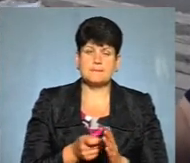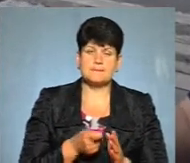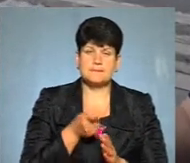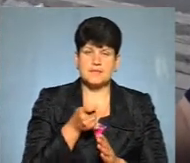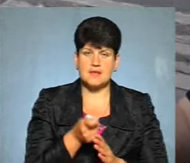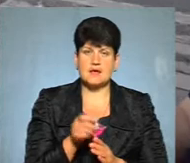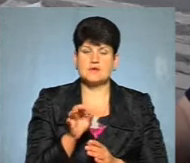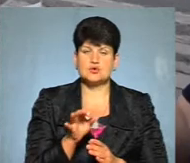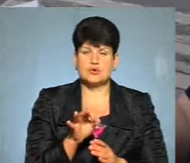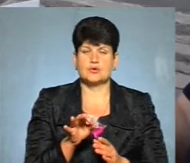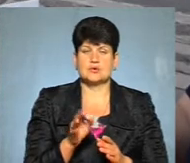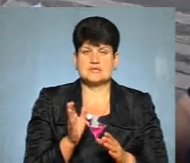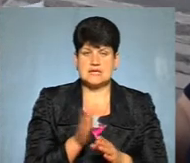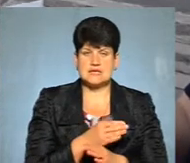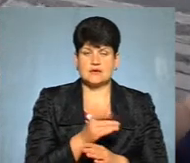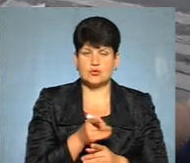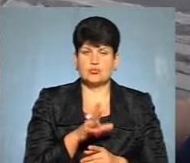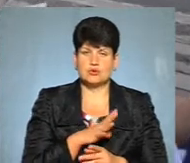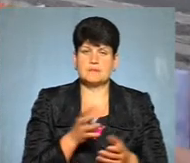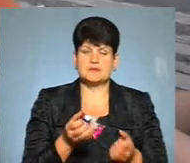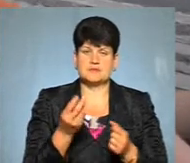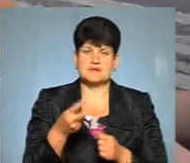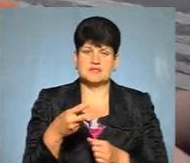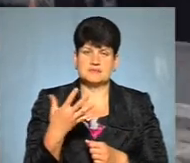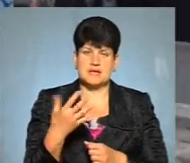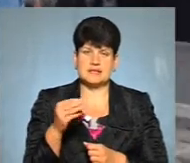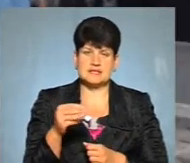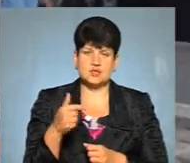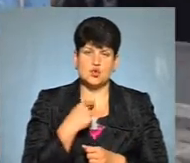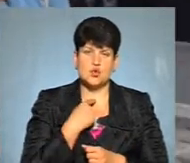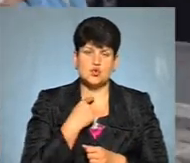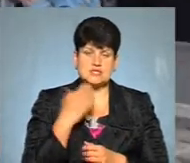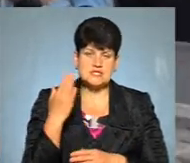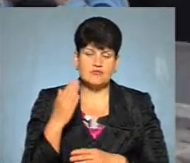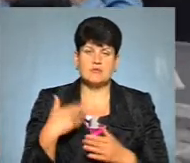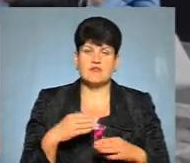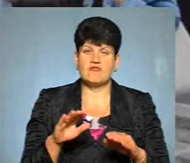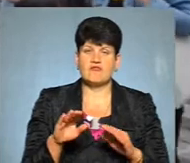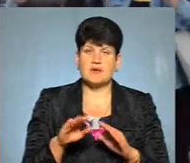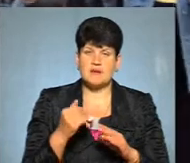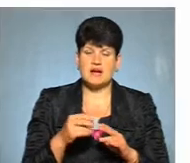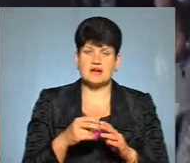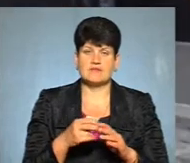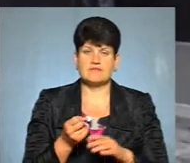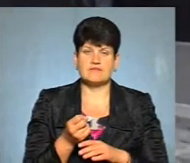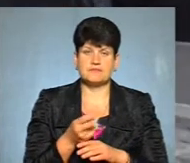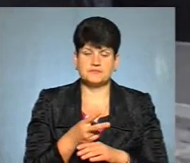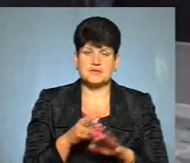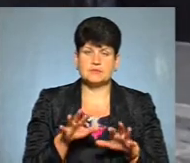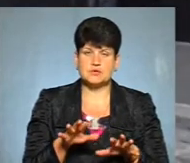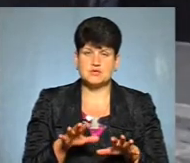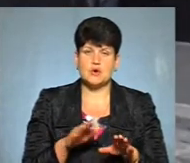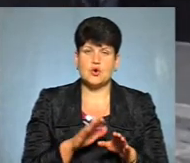зняття якого була підтримана більше як 25 тисячами голосів. Ми вимагаємо відкликання з поста голови